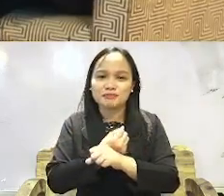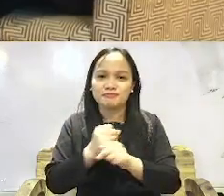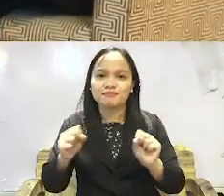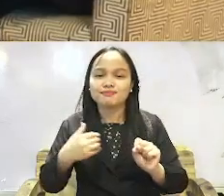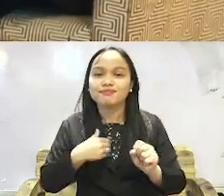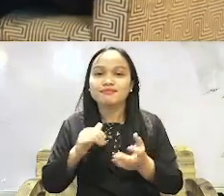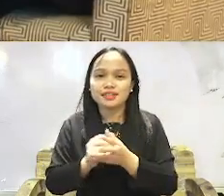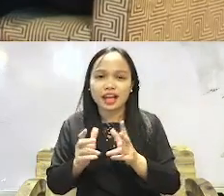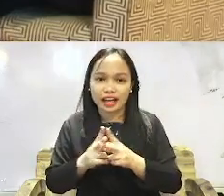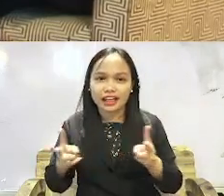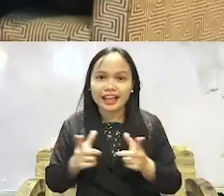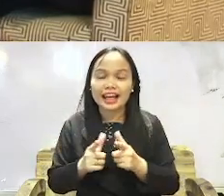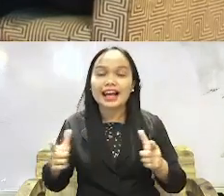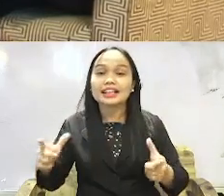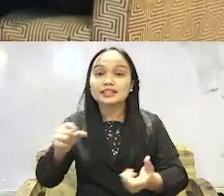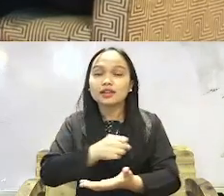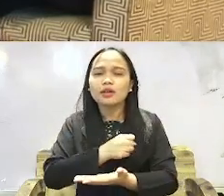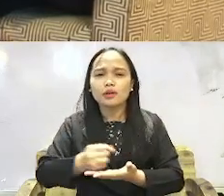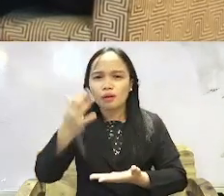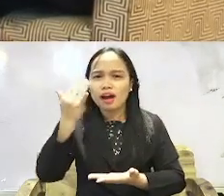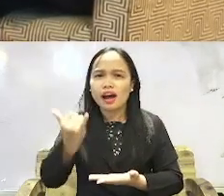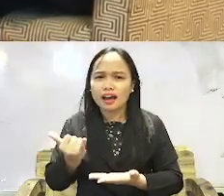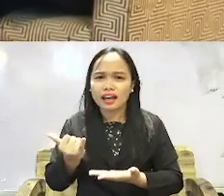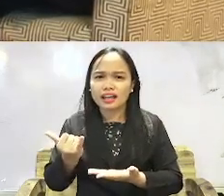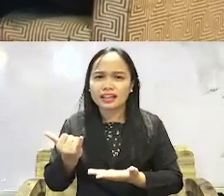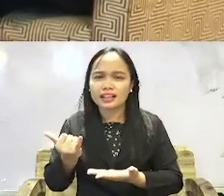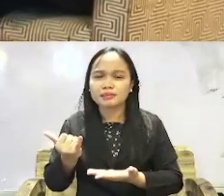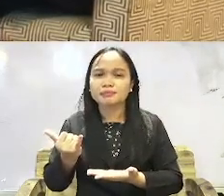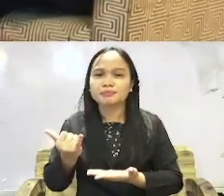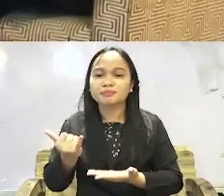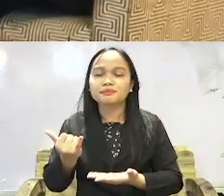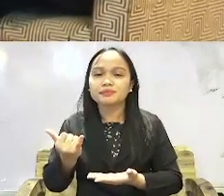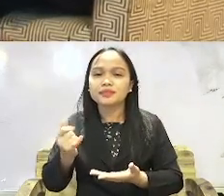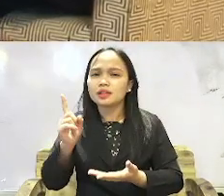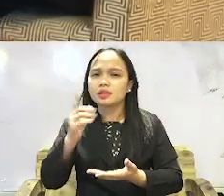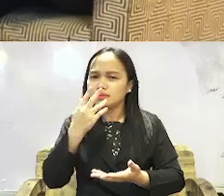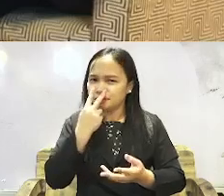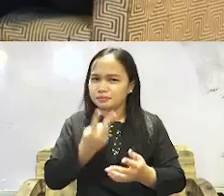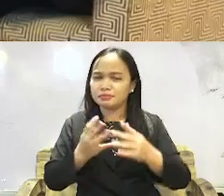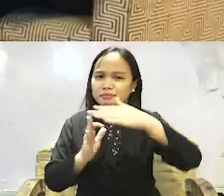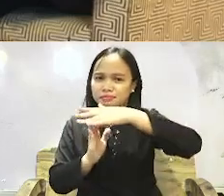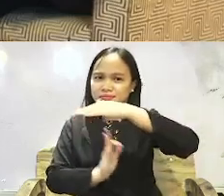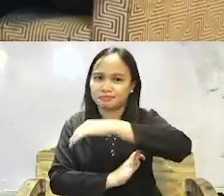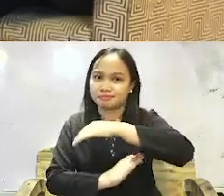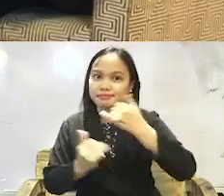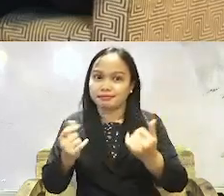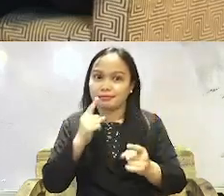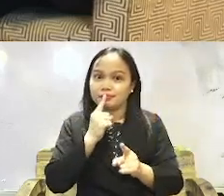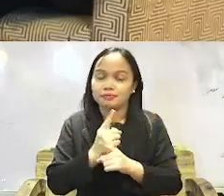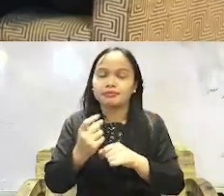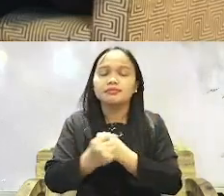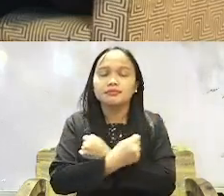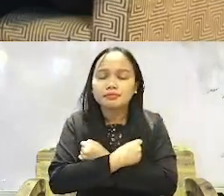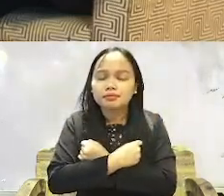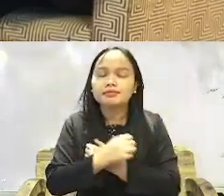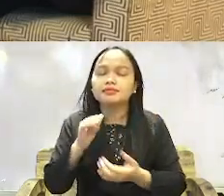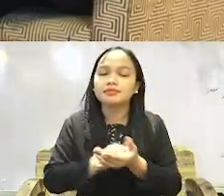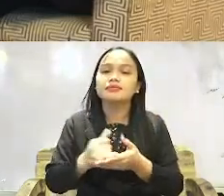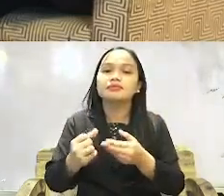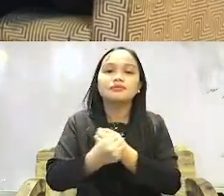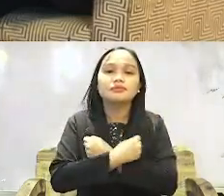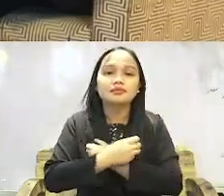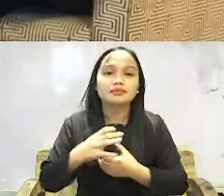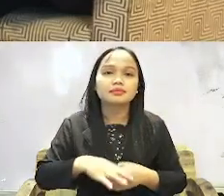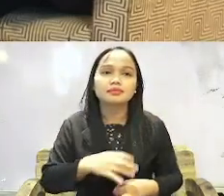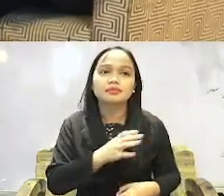great song. Dahil balik tayo sa pundasyon ulit ng tamang totoo at tamang pagmamahal. It is the love of